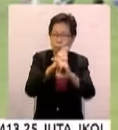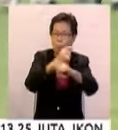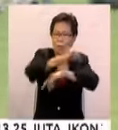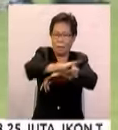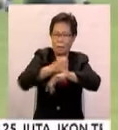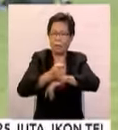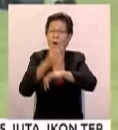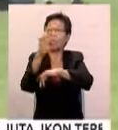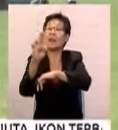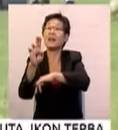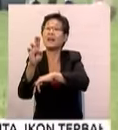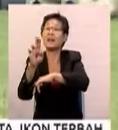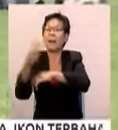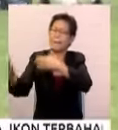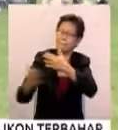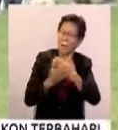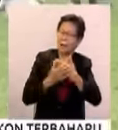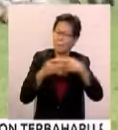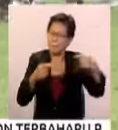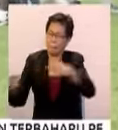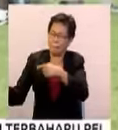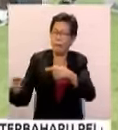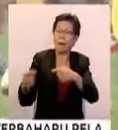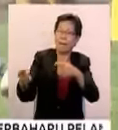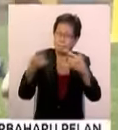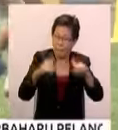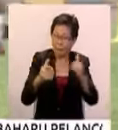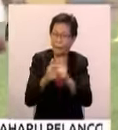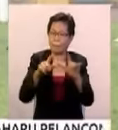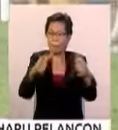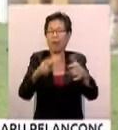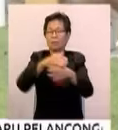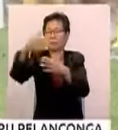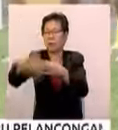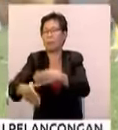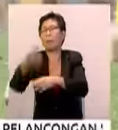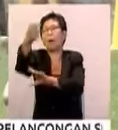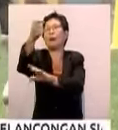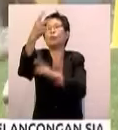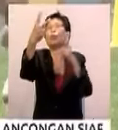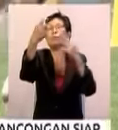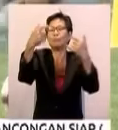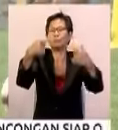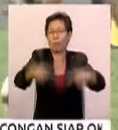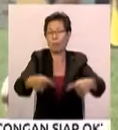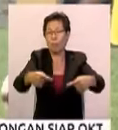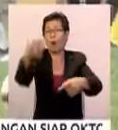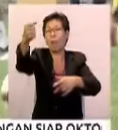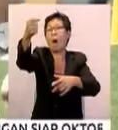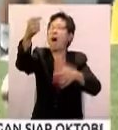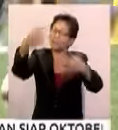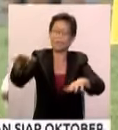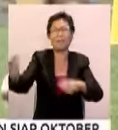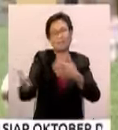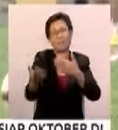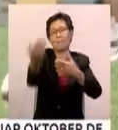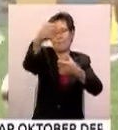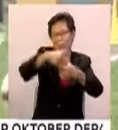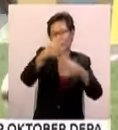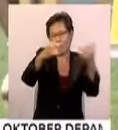import Renan Alves kembali beraksi bersama pasukan selepas tamat penggantungan dua perlawanan. Alves digantung dua perlawanan